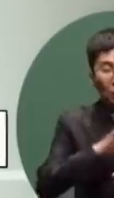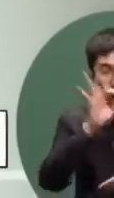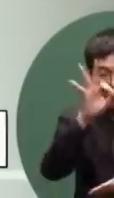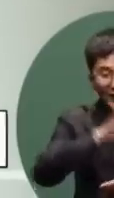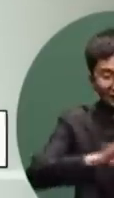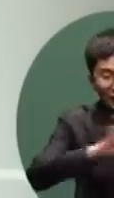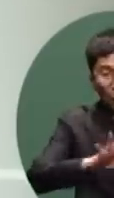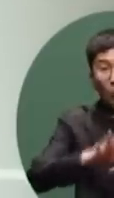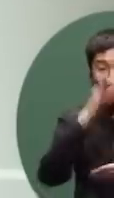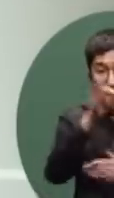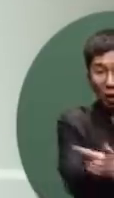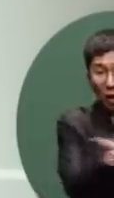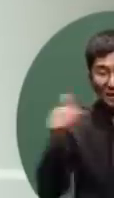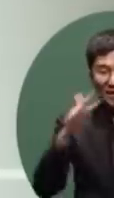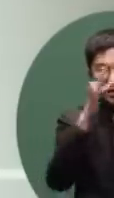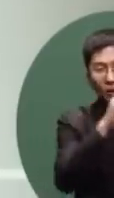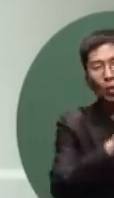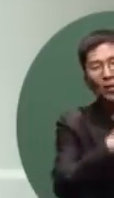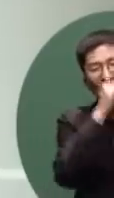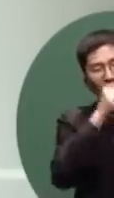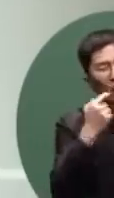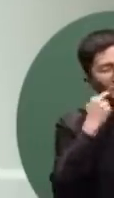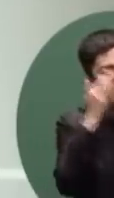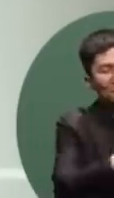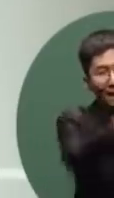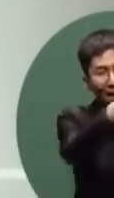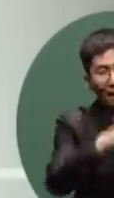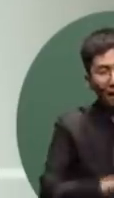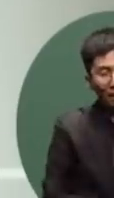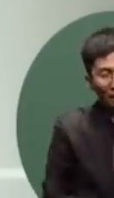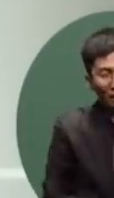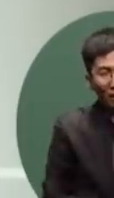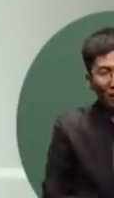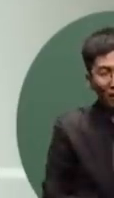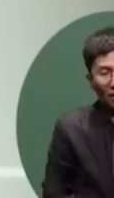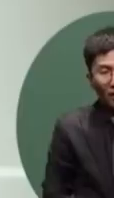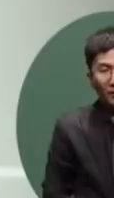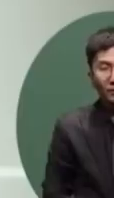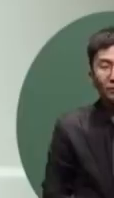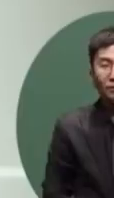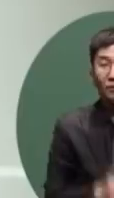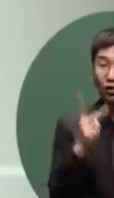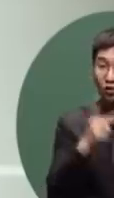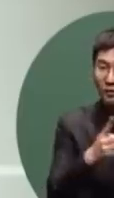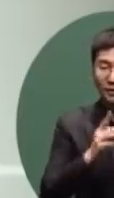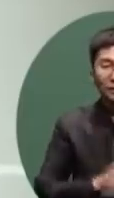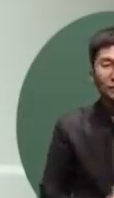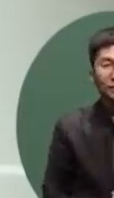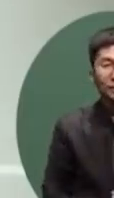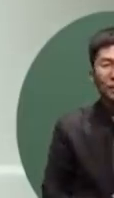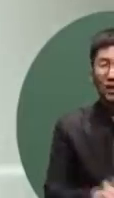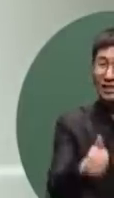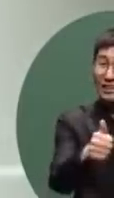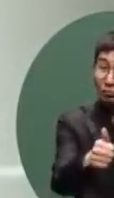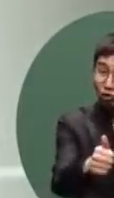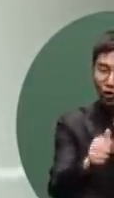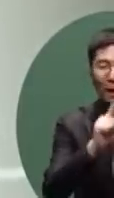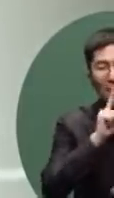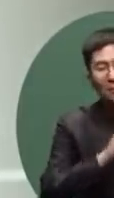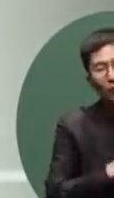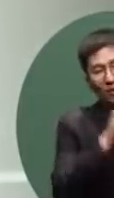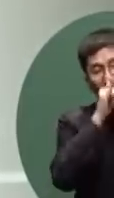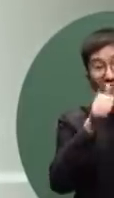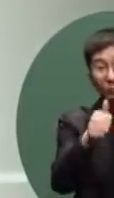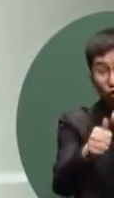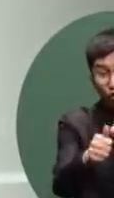공개되어 있습니다. 그런 식으로 거짓말하지 마시고요. 두 번째로 아까 그분 얘기 말씀하셨는데 그분